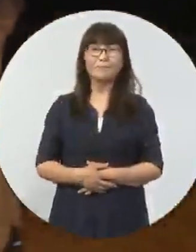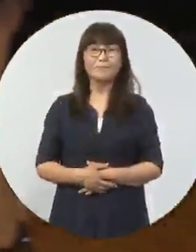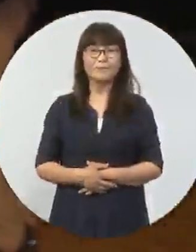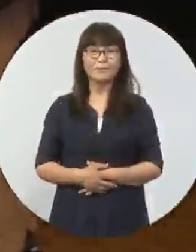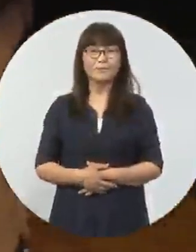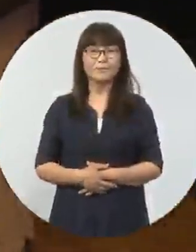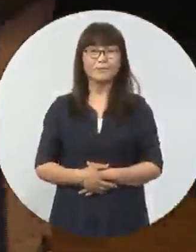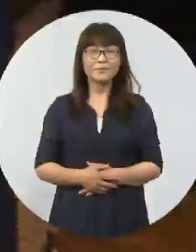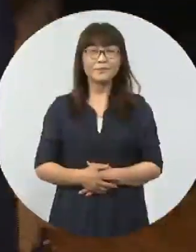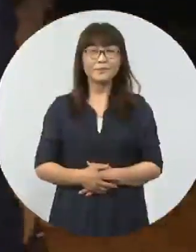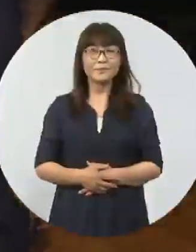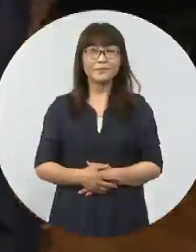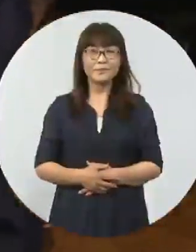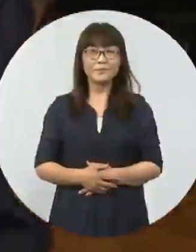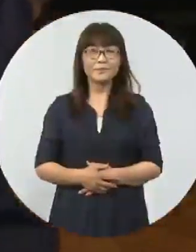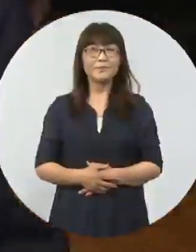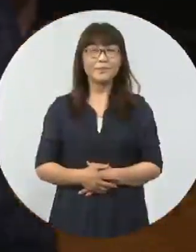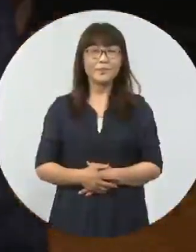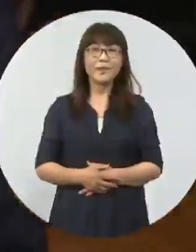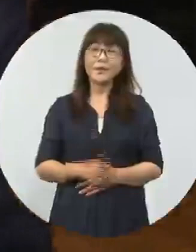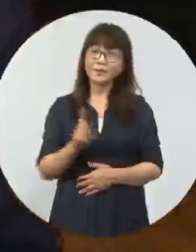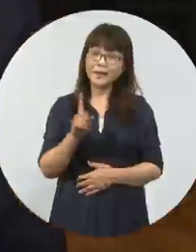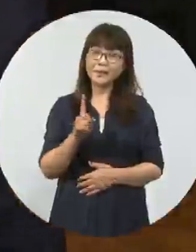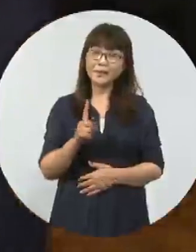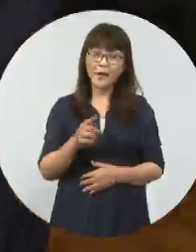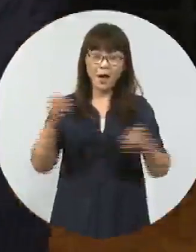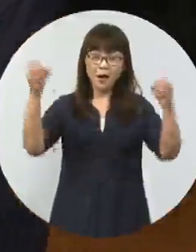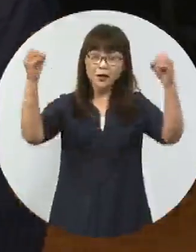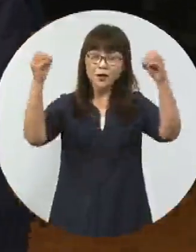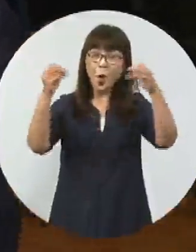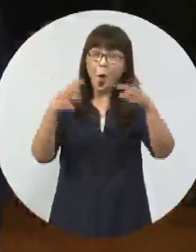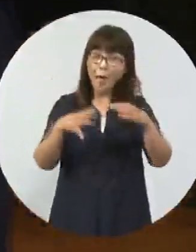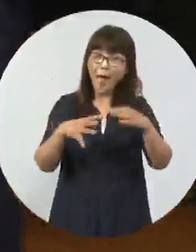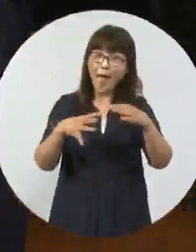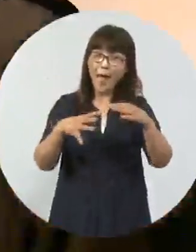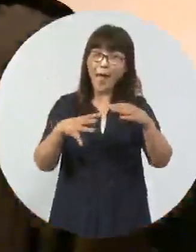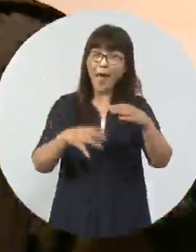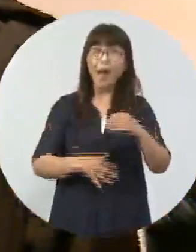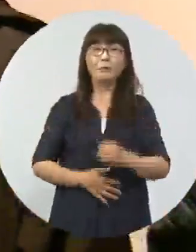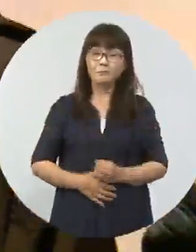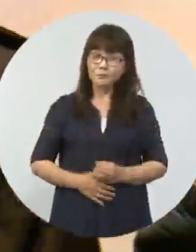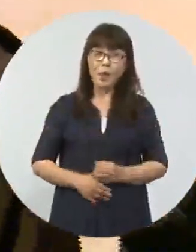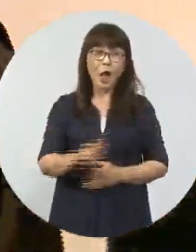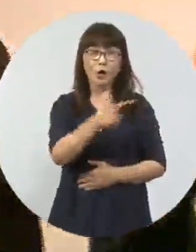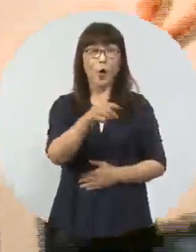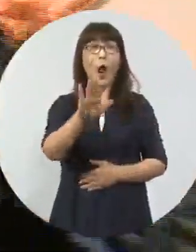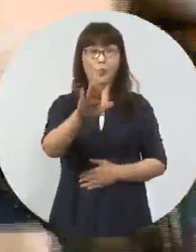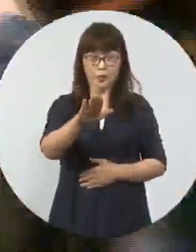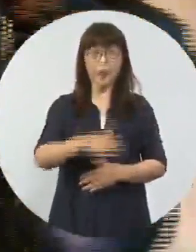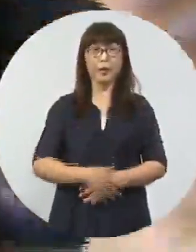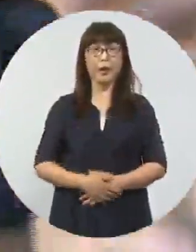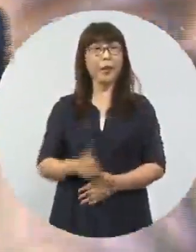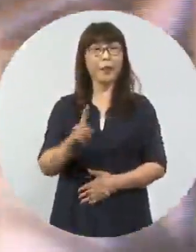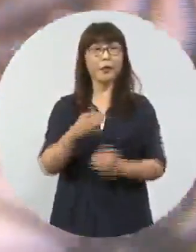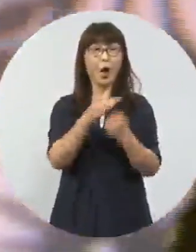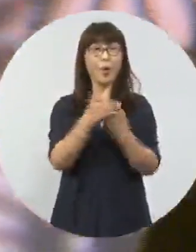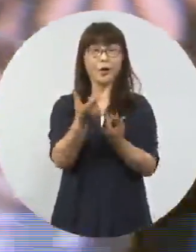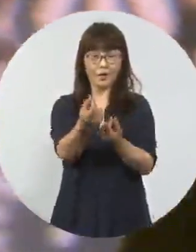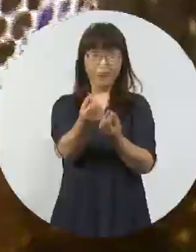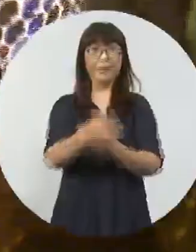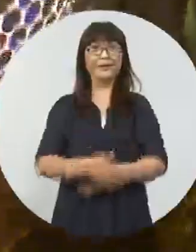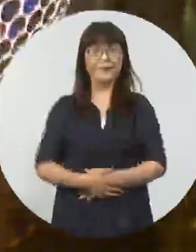ったなっていうのある？なんか照明のところ、 いろんな照明あったね。何が可愛かった